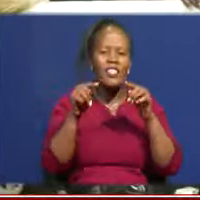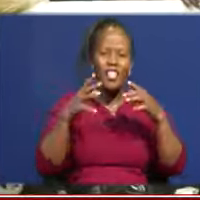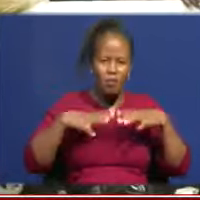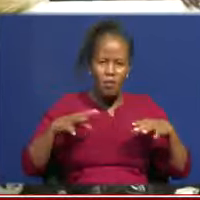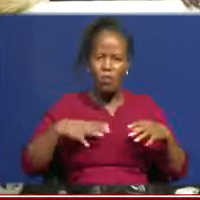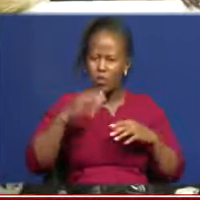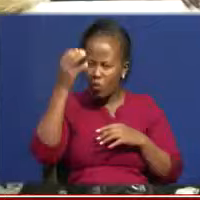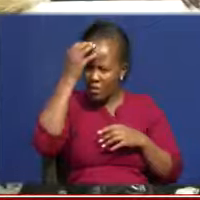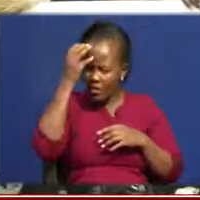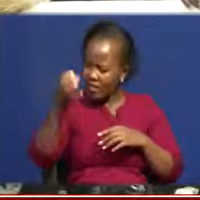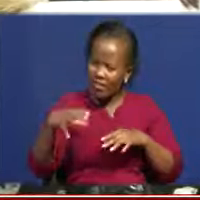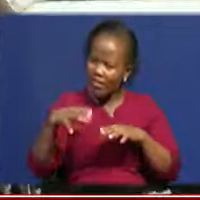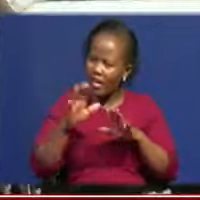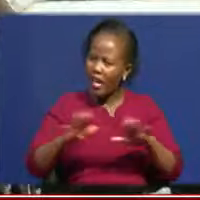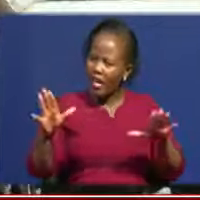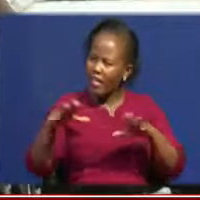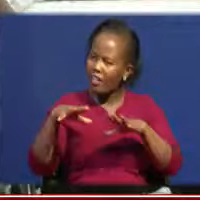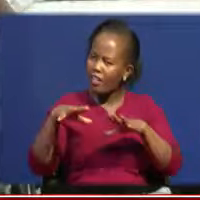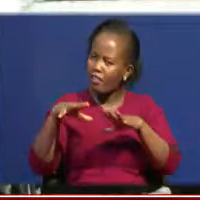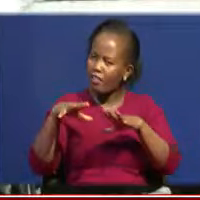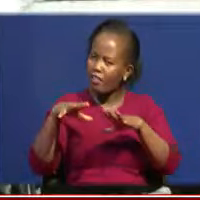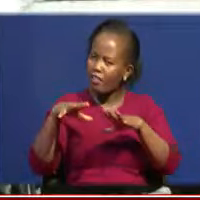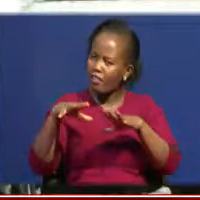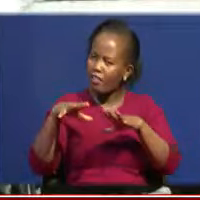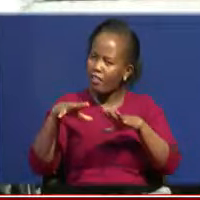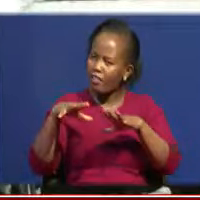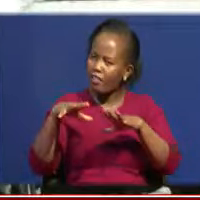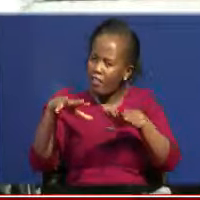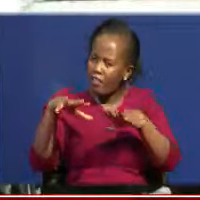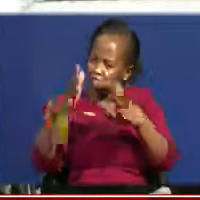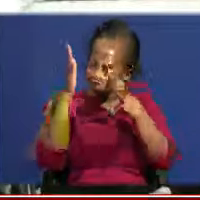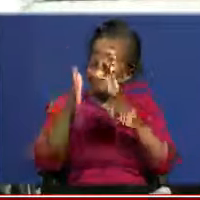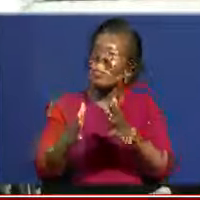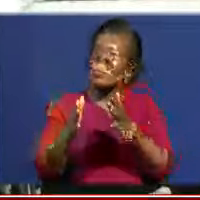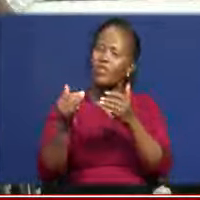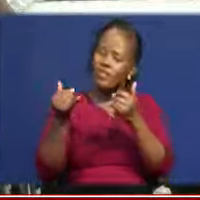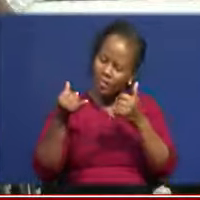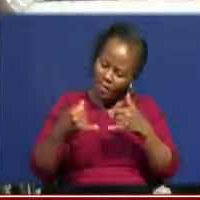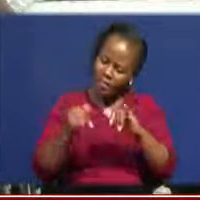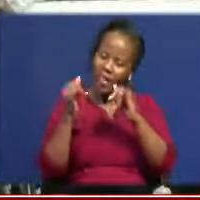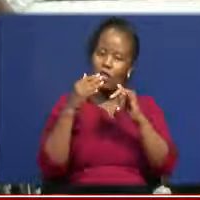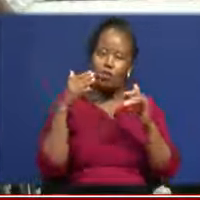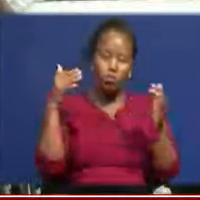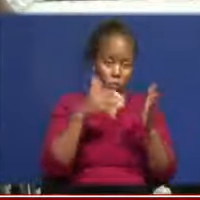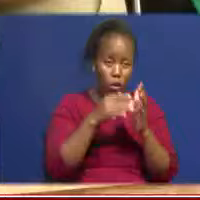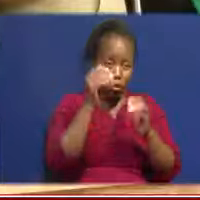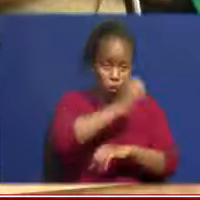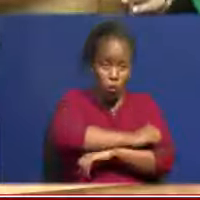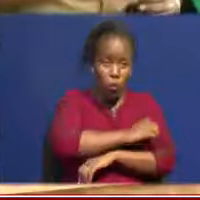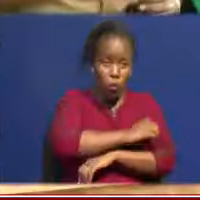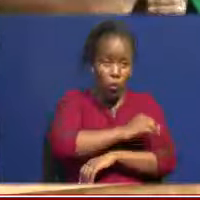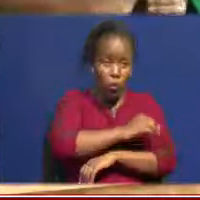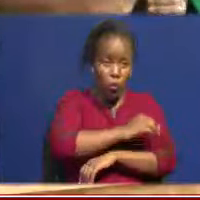wakasirike wamenyang'anywa shamba. Mtu funga shule. Serikali iko